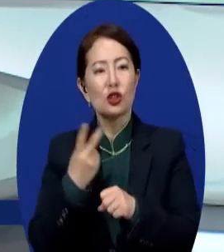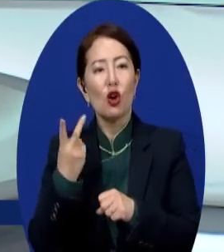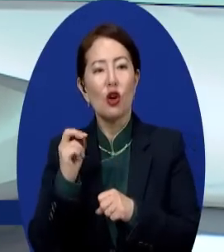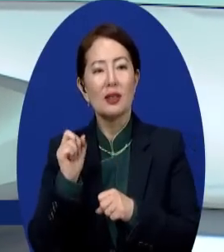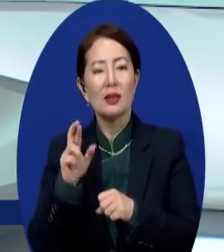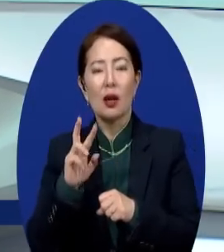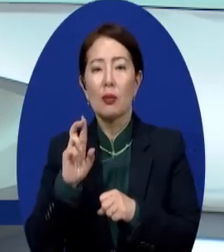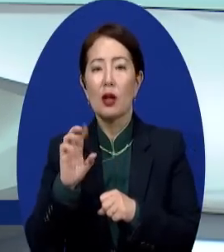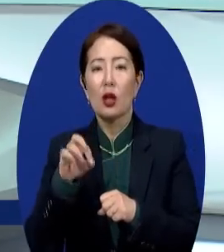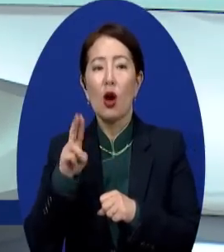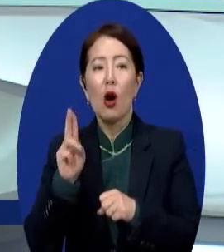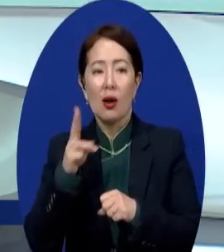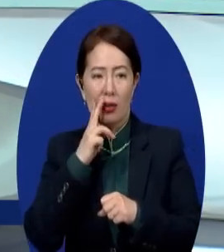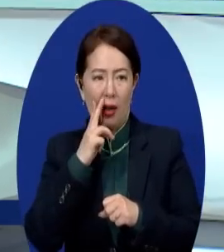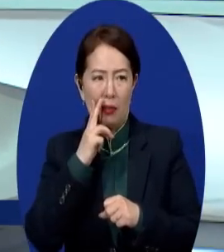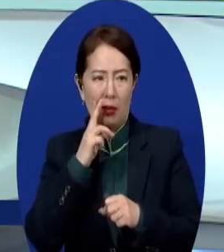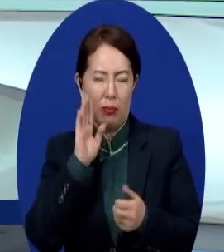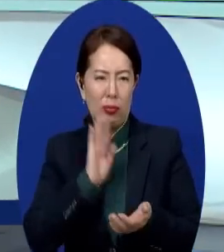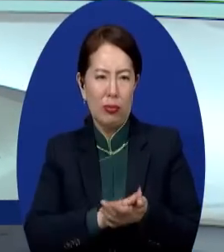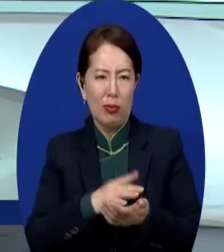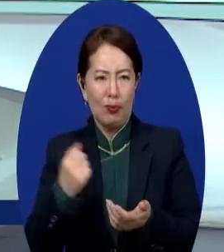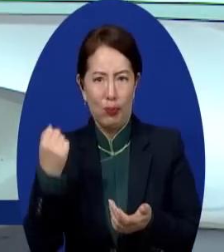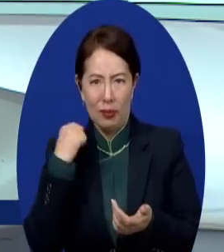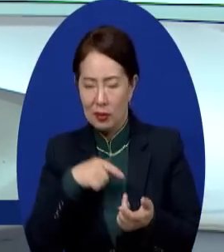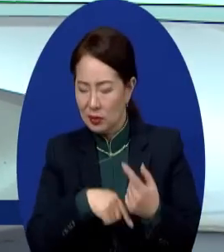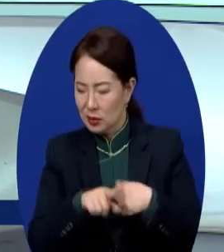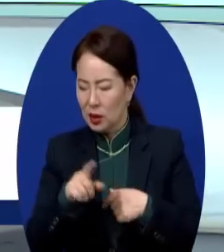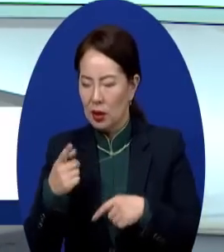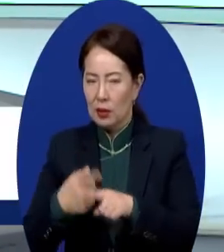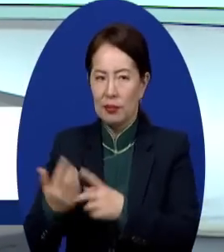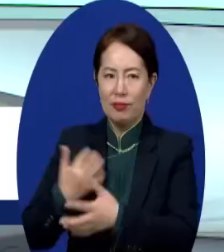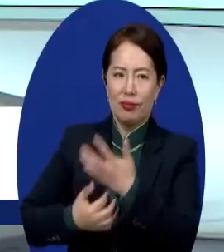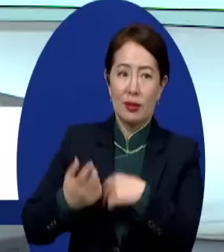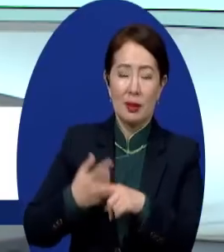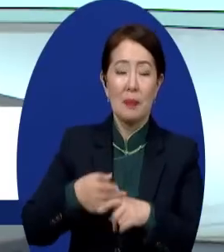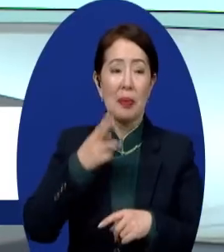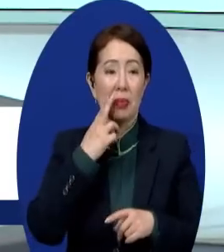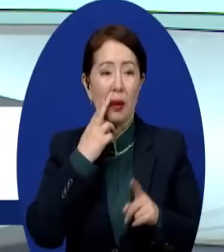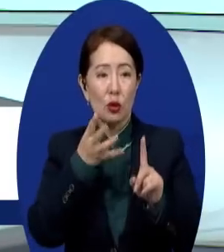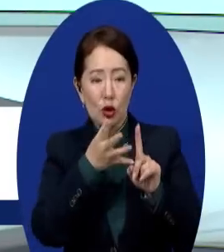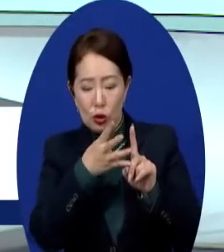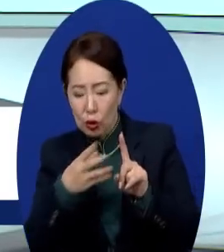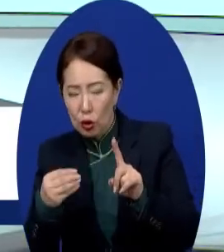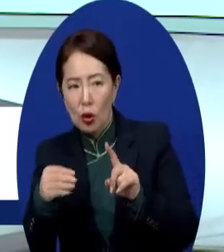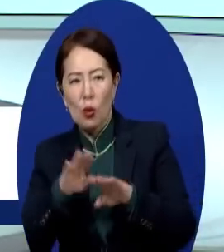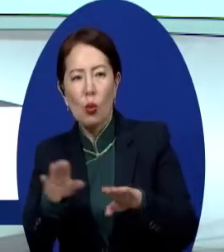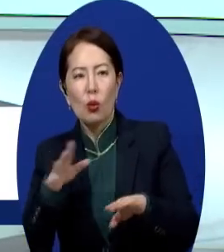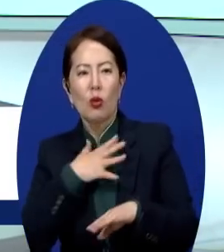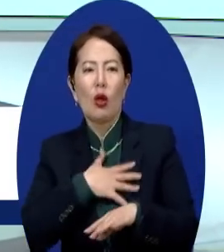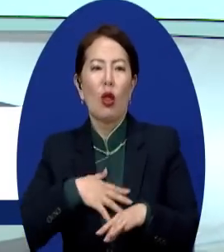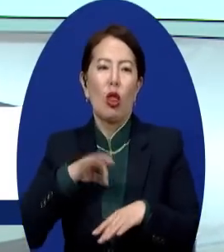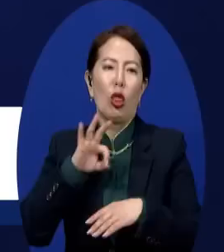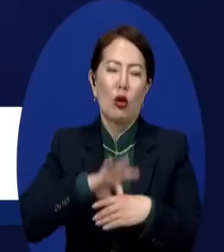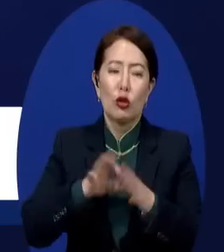блок тамхины эргэлээтэй манай улс импортоор орулж ирэх тамхины тоо хэмжээ нэмэгдсээр байна. Тамхи талтын нөлөөнд хүүхдүүд хамгийн их өртөх болжээ.